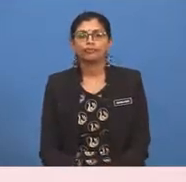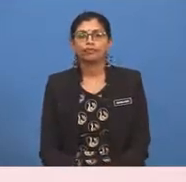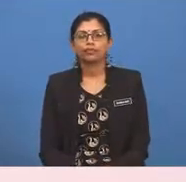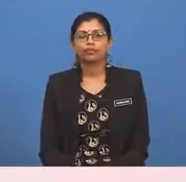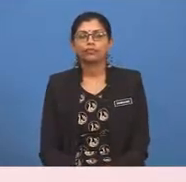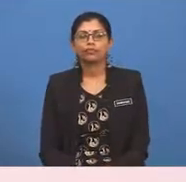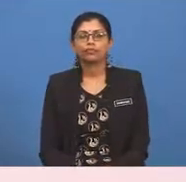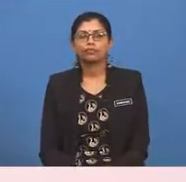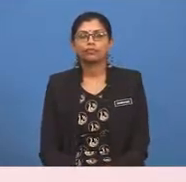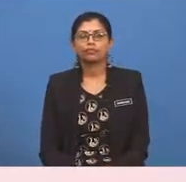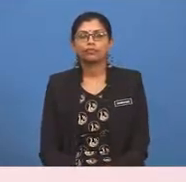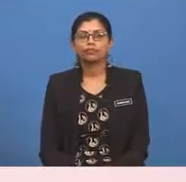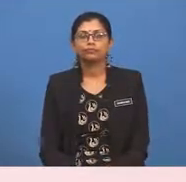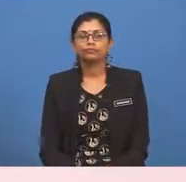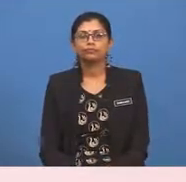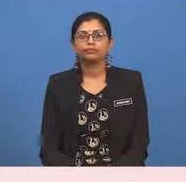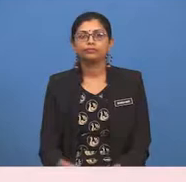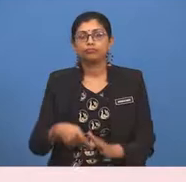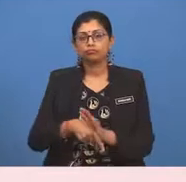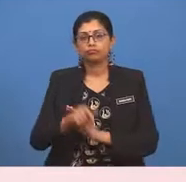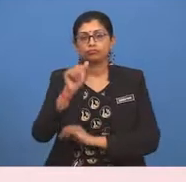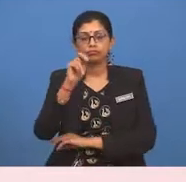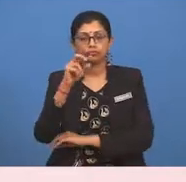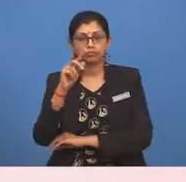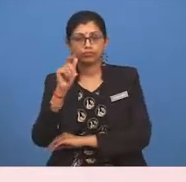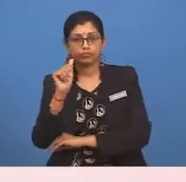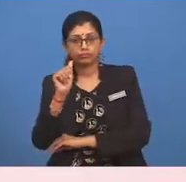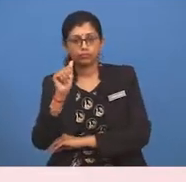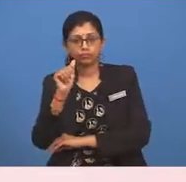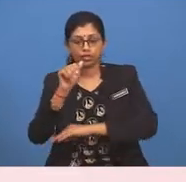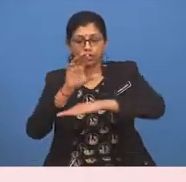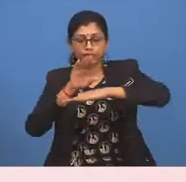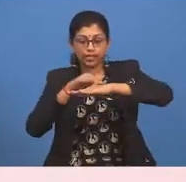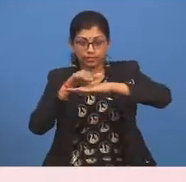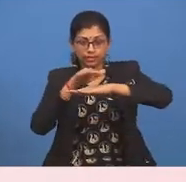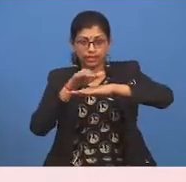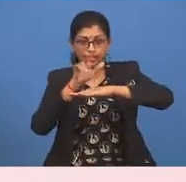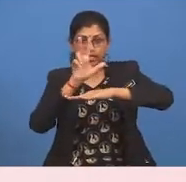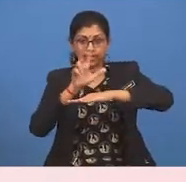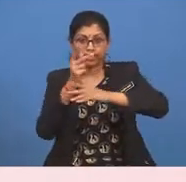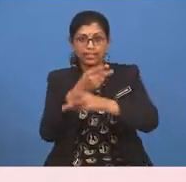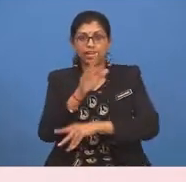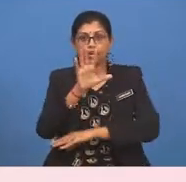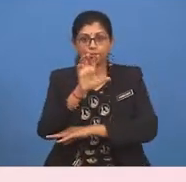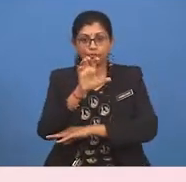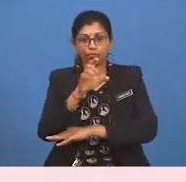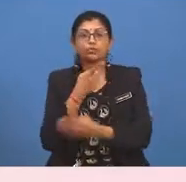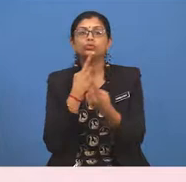Jadi, pengangka 50 darab 3 menghasilkan